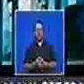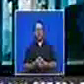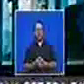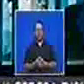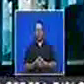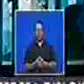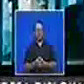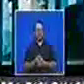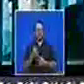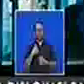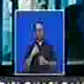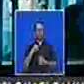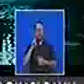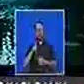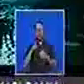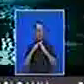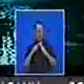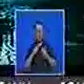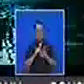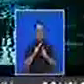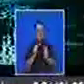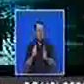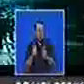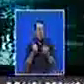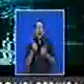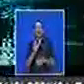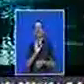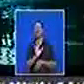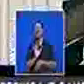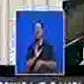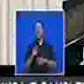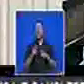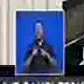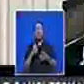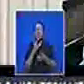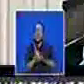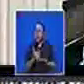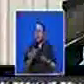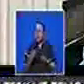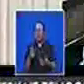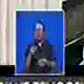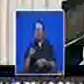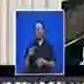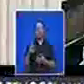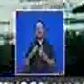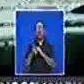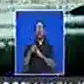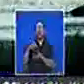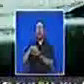Kami enggak butuh rumah bagus yang mewah. Yang penting tempat kami kering.